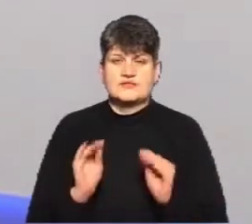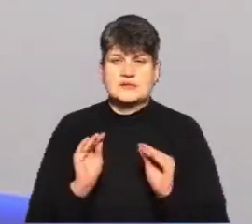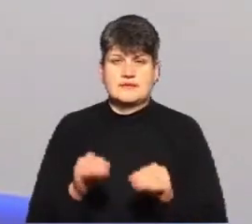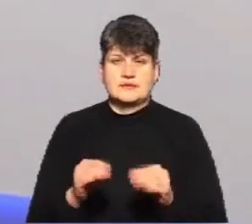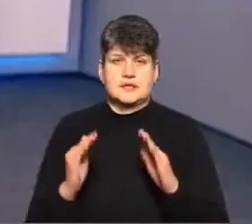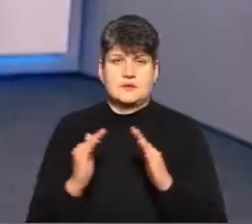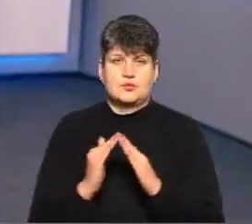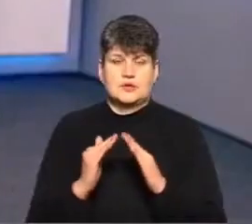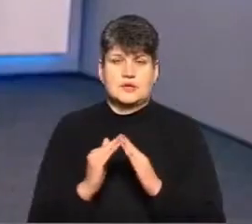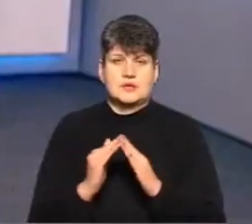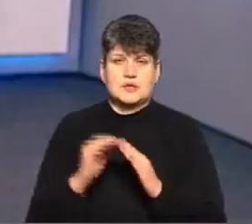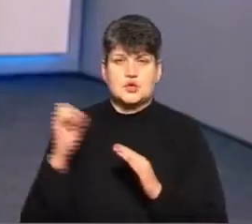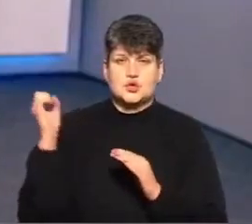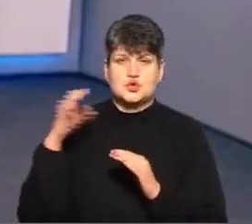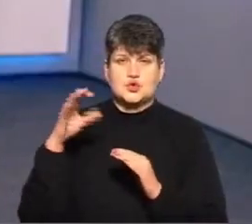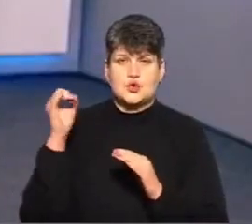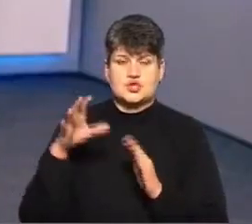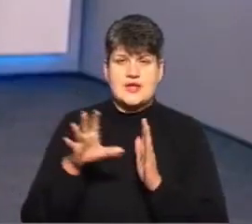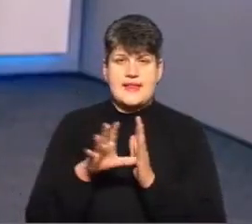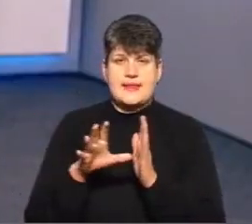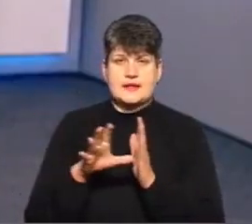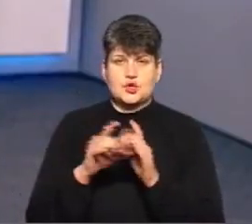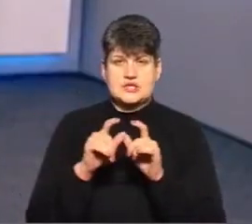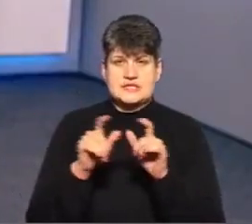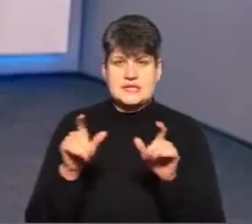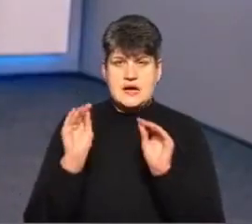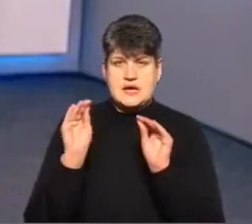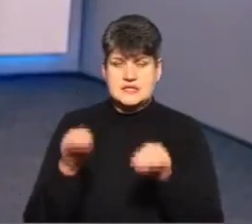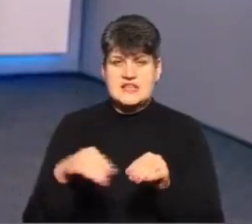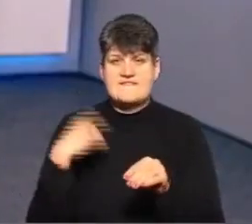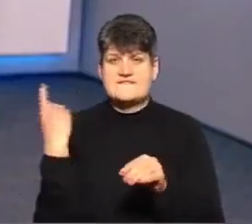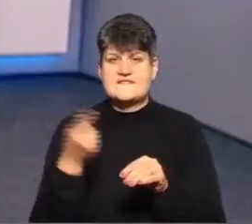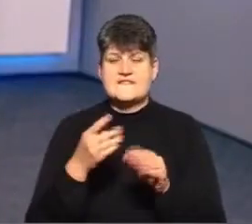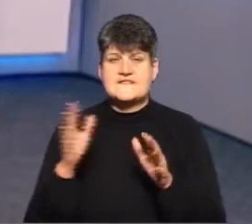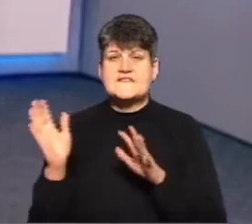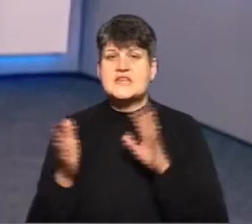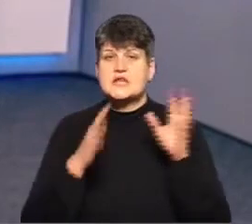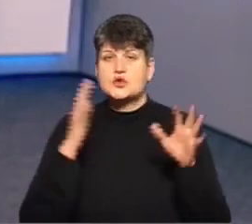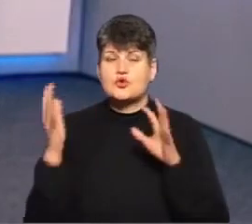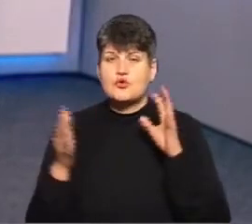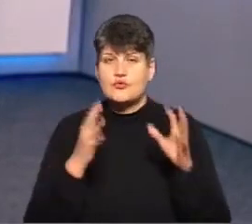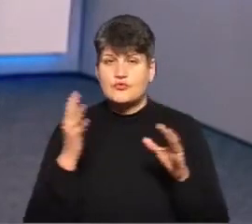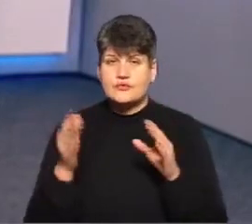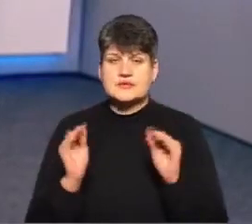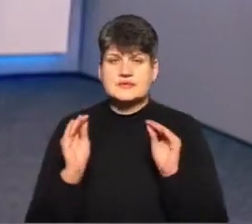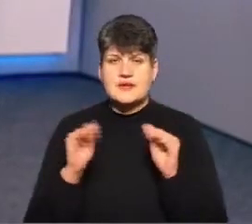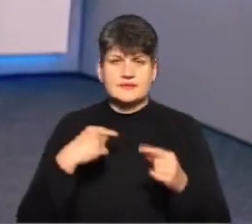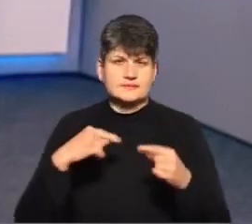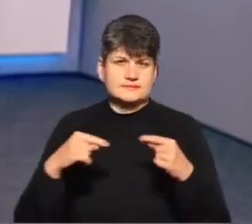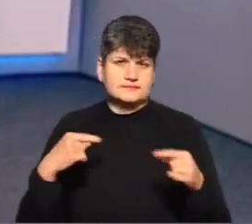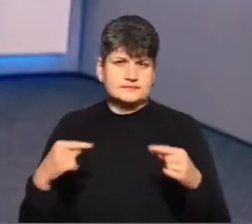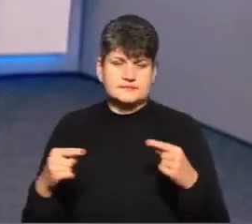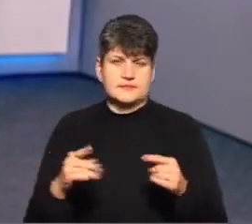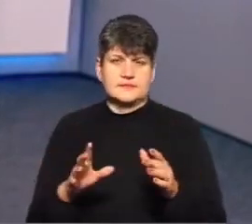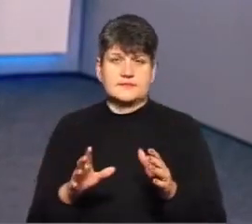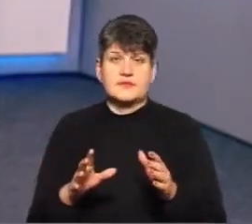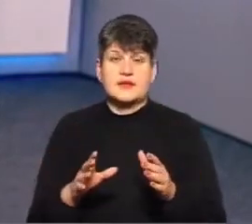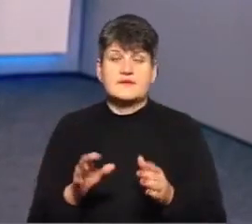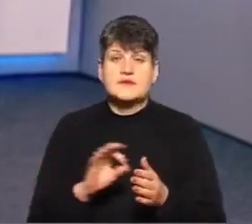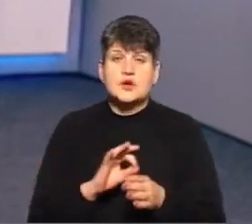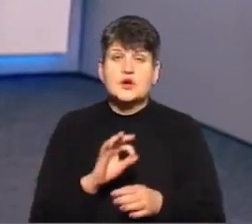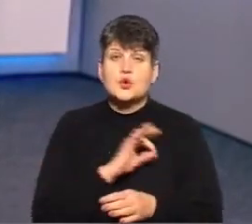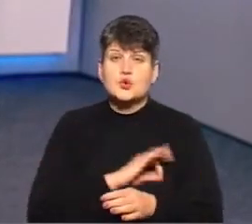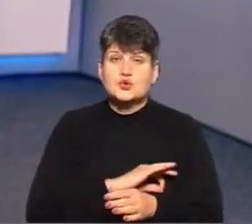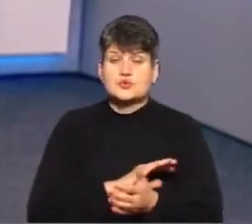сонячні електростанції, встановлюйте вітрові електростанції, встановлюйте комбіновані, використовуйте чисту енергію. Як